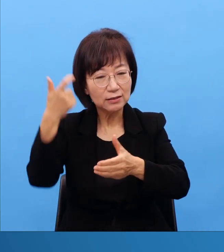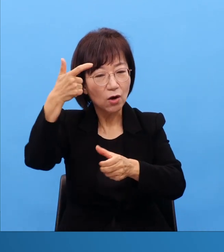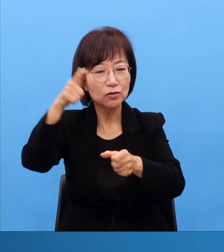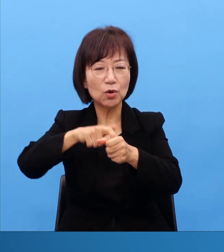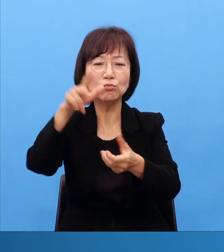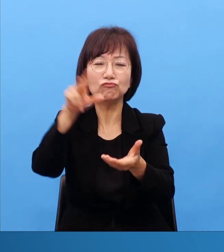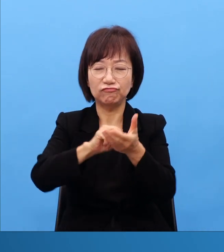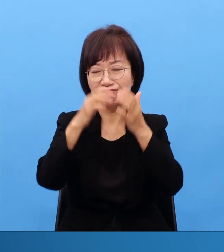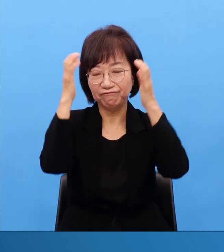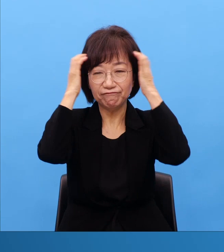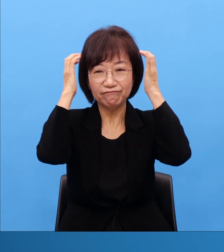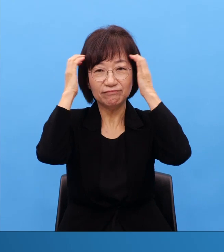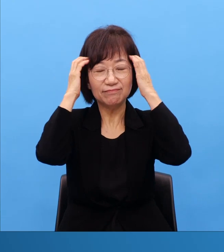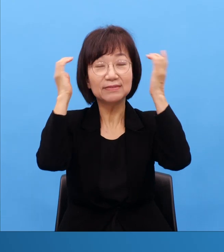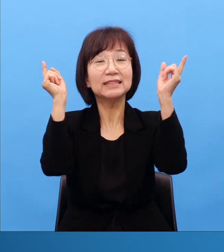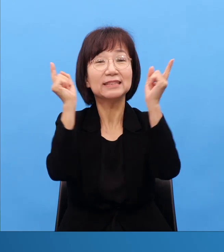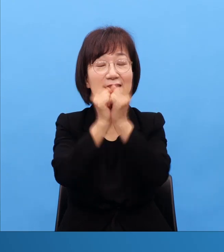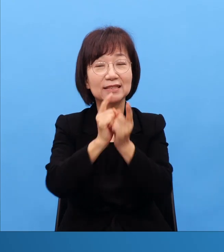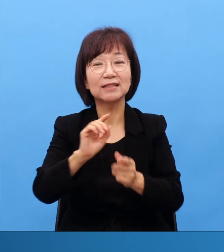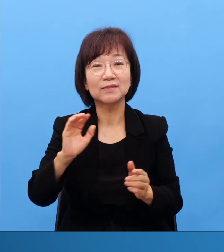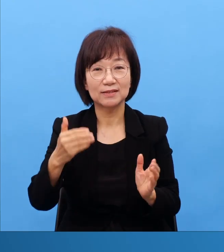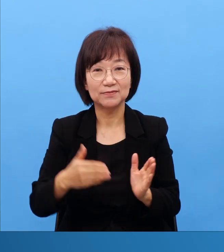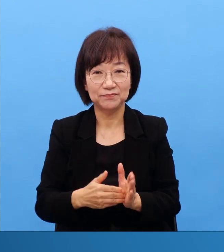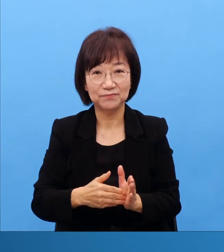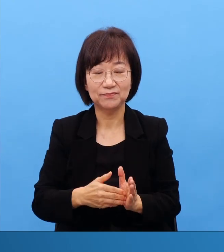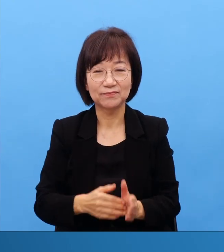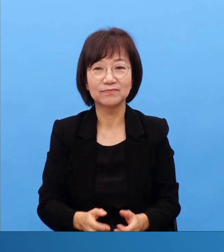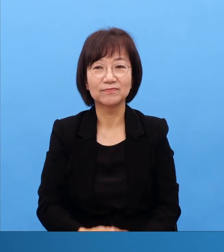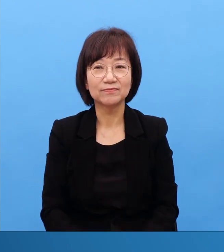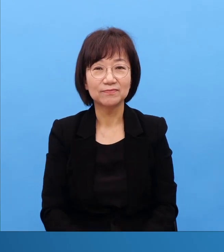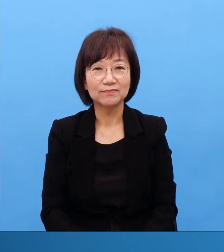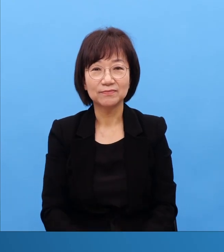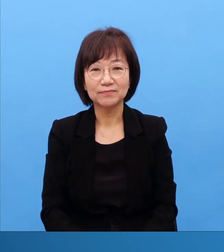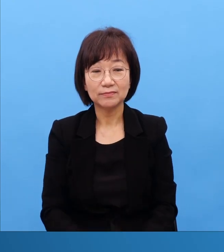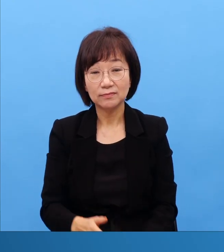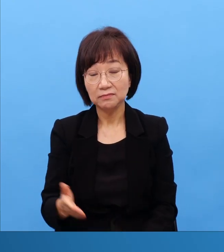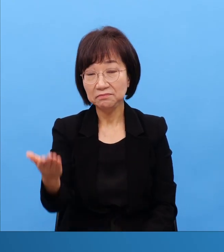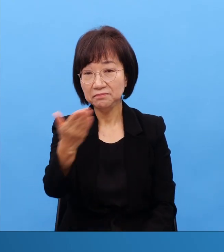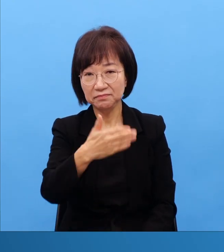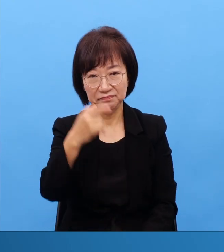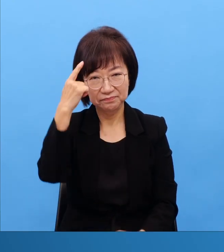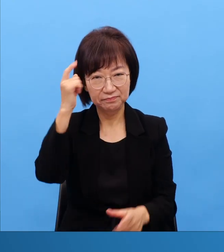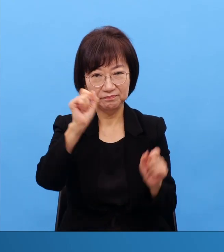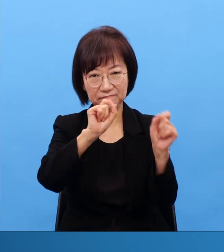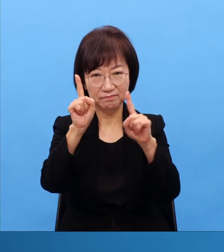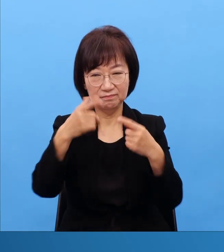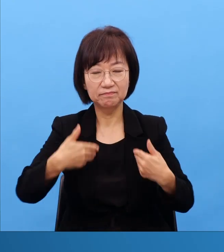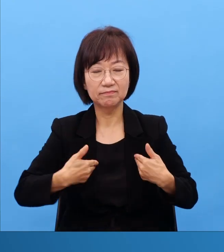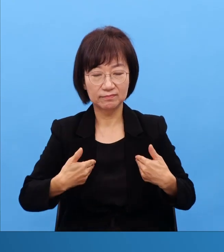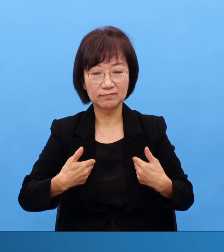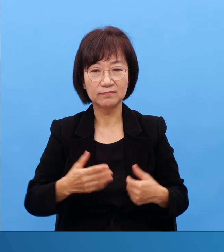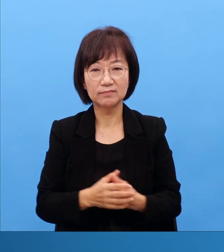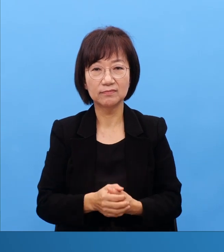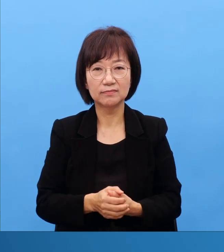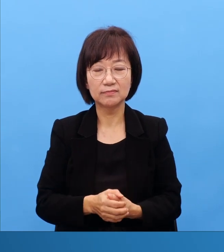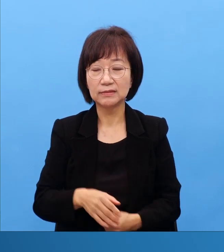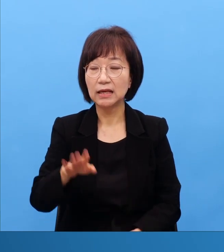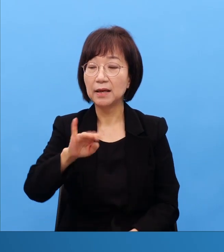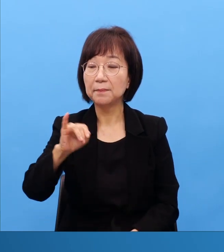all perish, fall into destruction, and their posterity 여러분, faces great calamity. 속지 마셔야 됩니다. You must not be deceived. 빌라도는 그